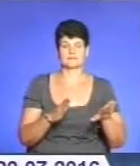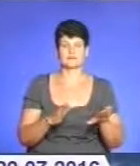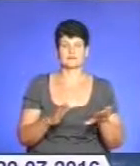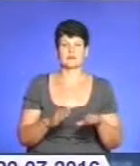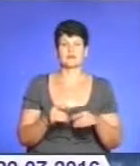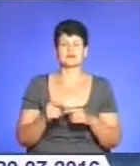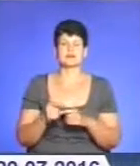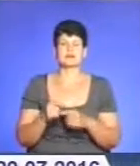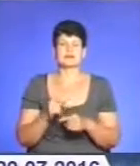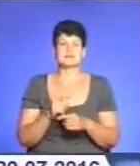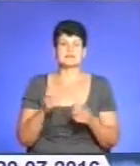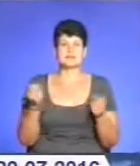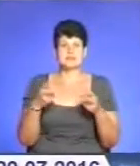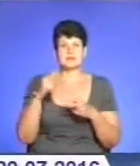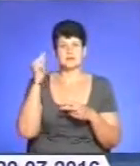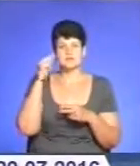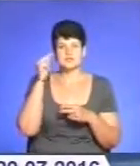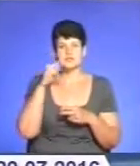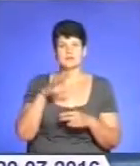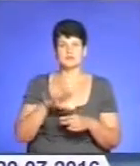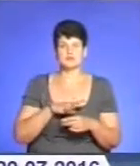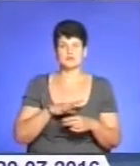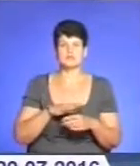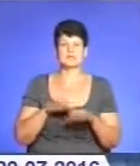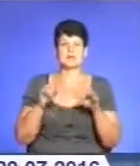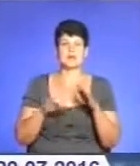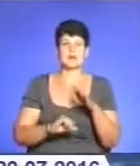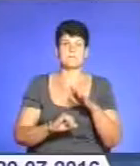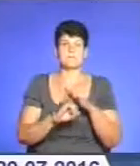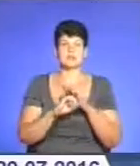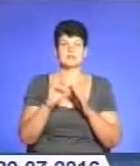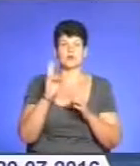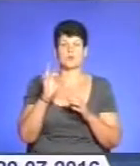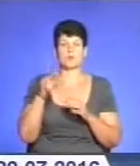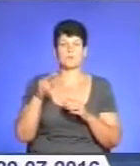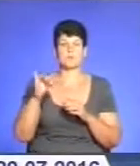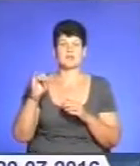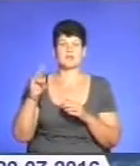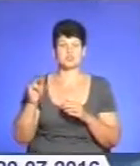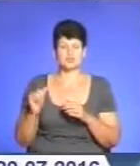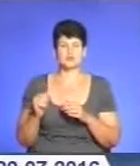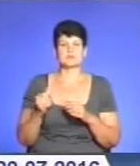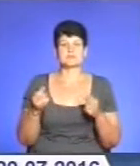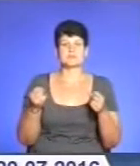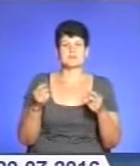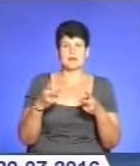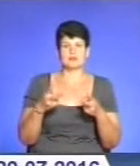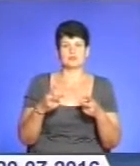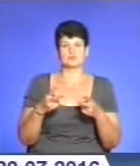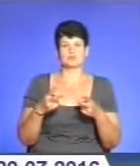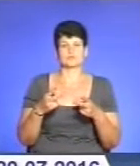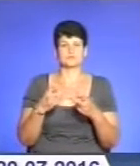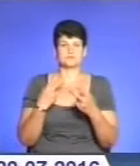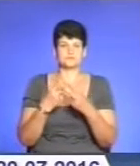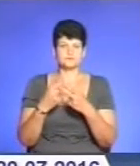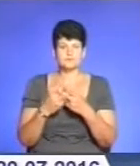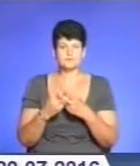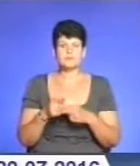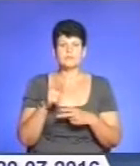Тактико-спеціальне навчання пройшли силовики на базі Копильчинської виправної колонії за участі груп швидкого реагування Чортківської установи виконання.